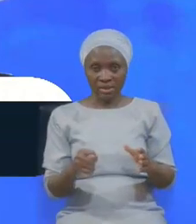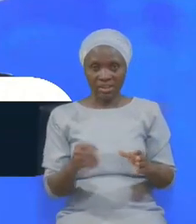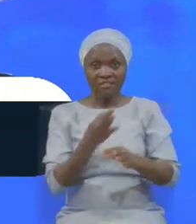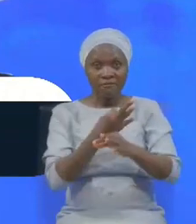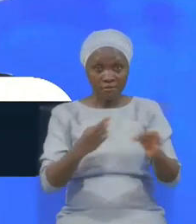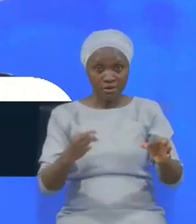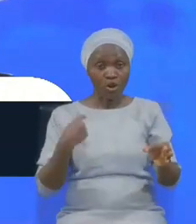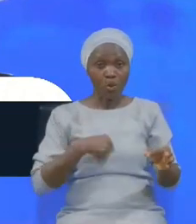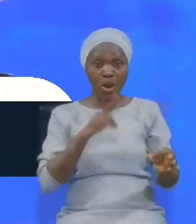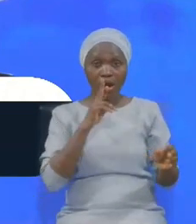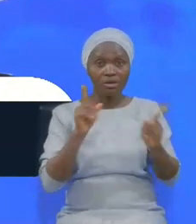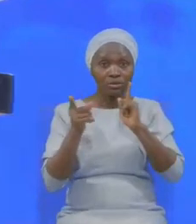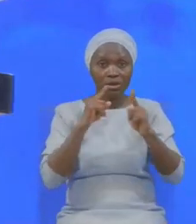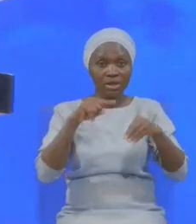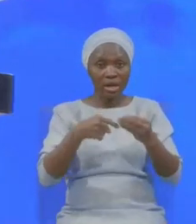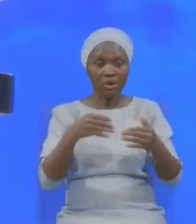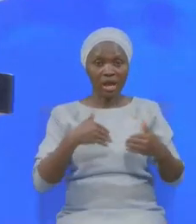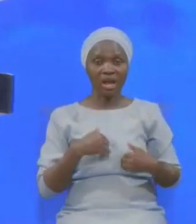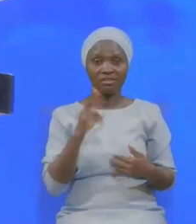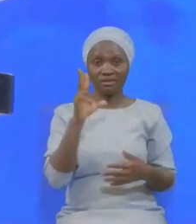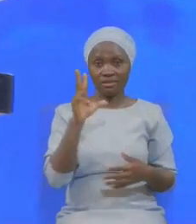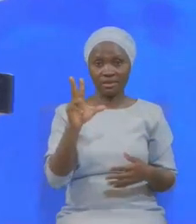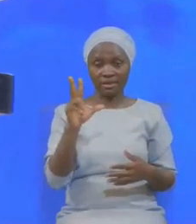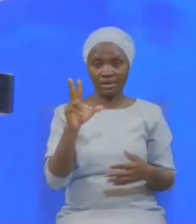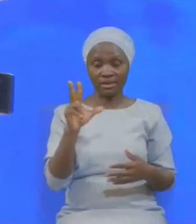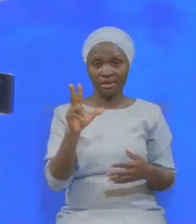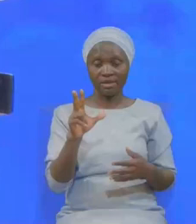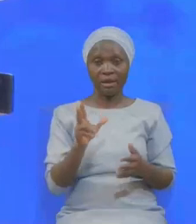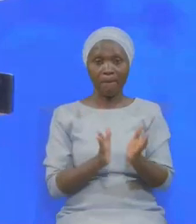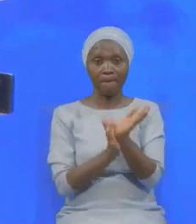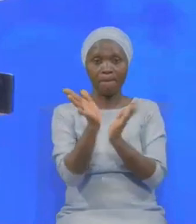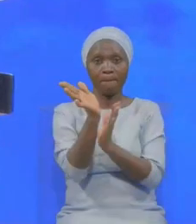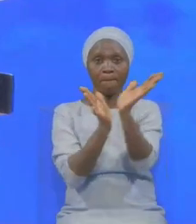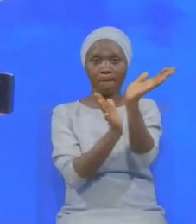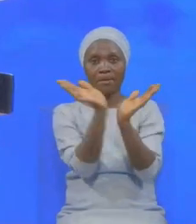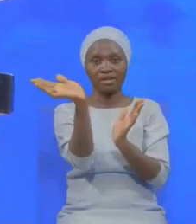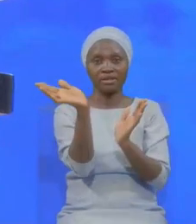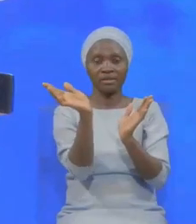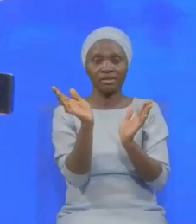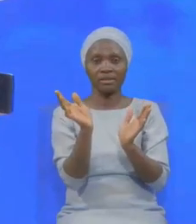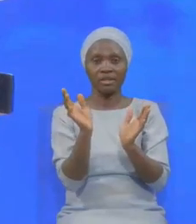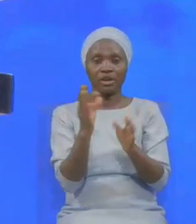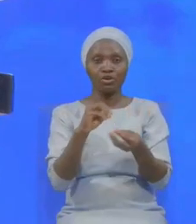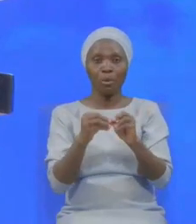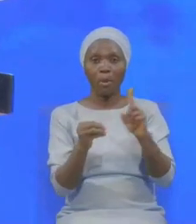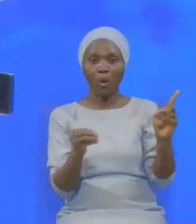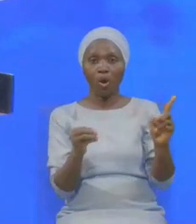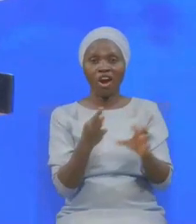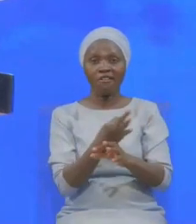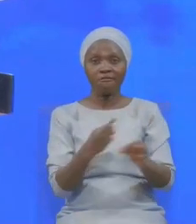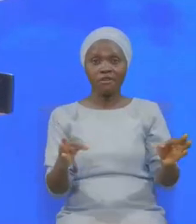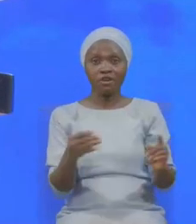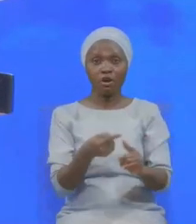nous parlons a deux branches. Numéro 1, la libération de tout péché. La